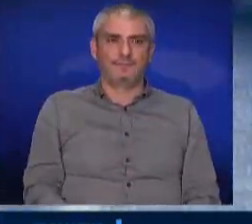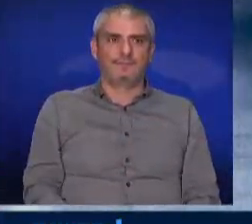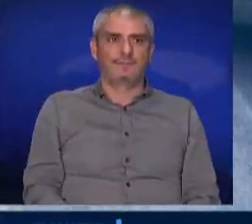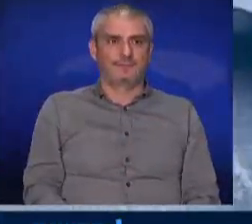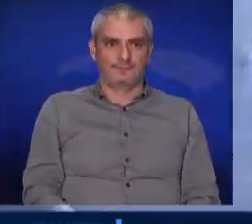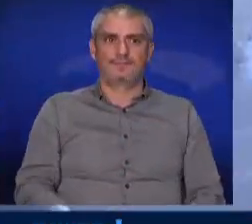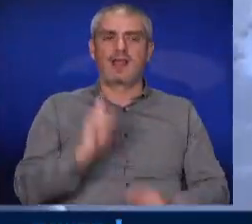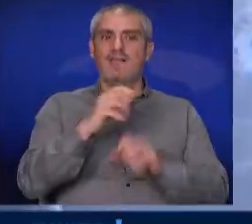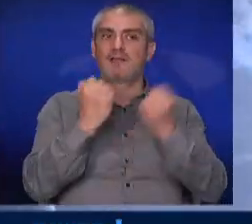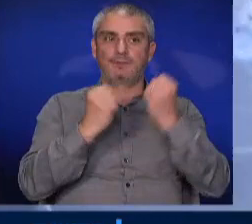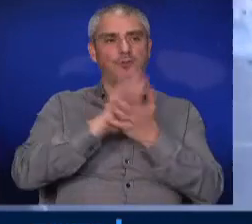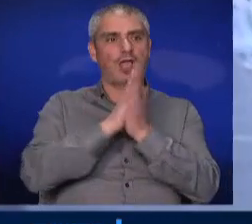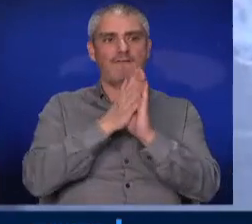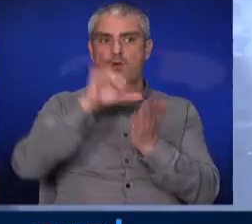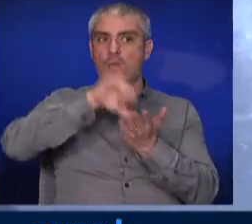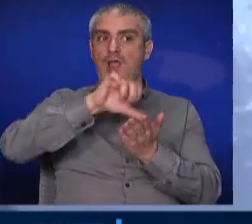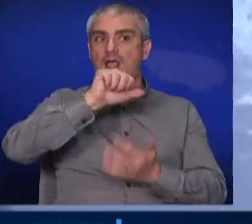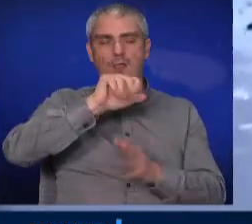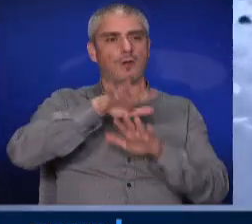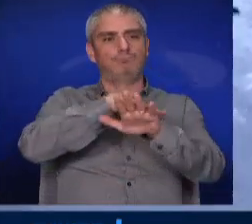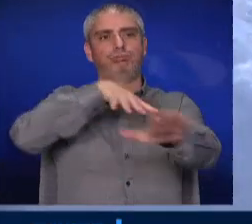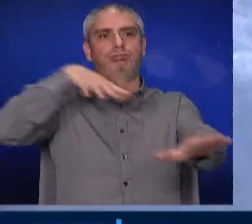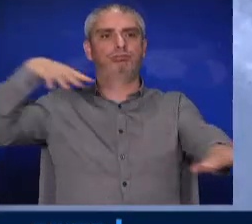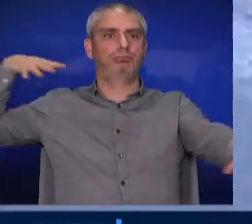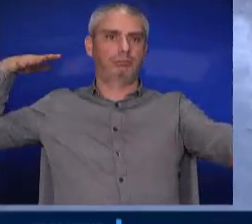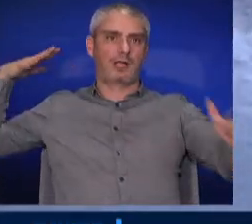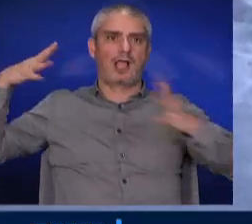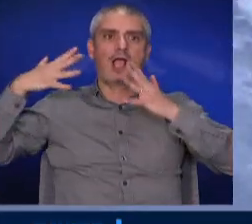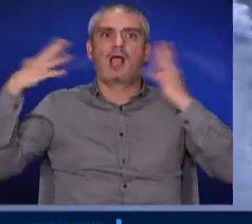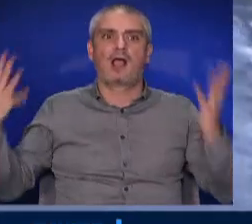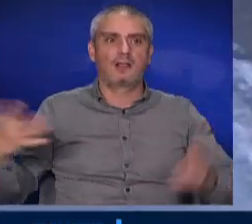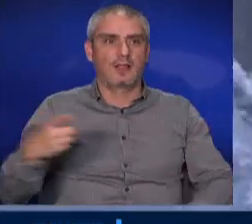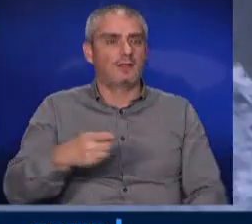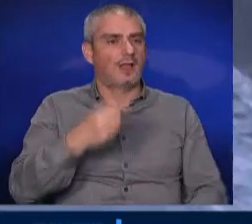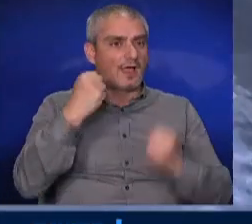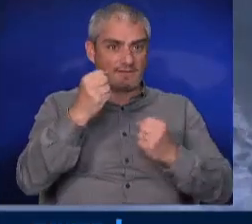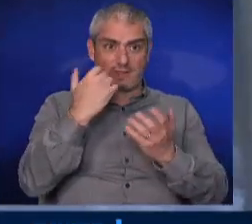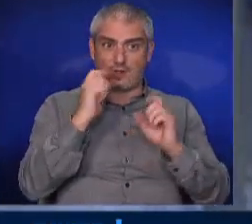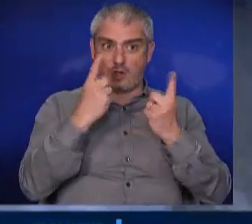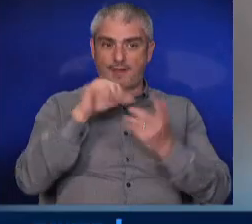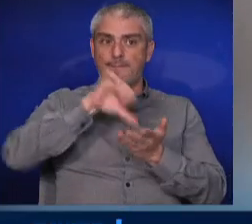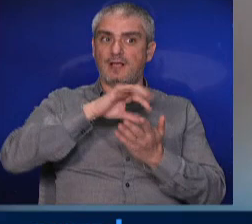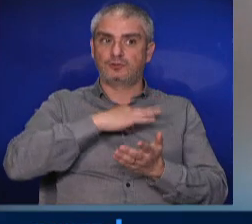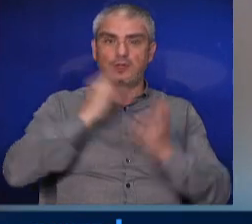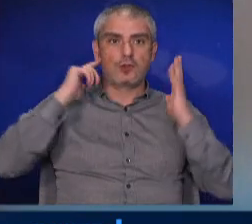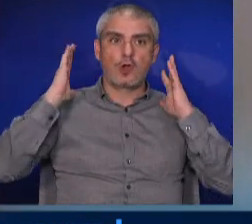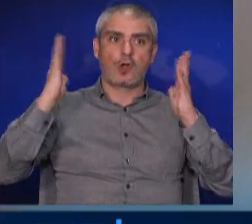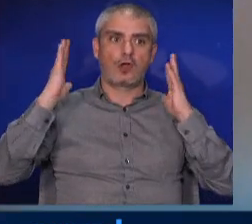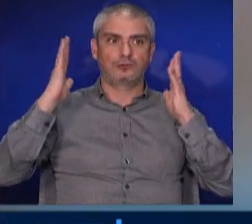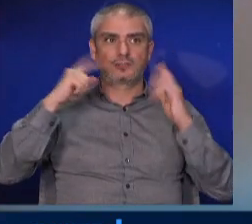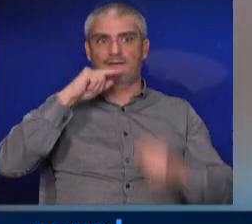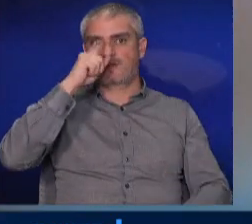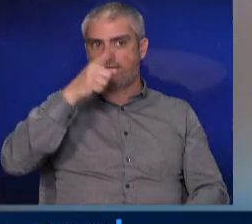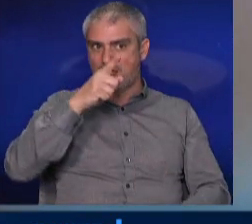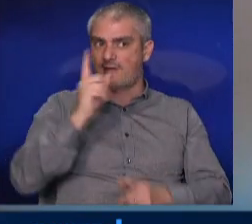אלפי מסעיות הפכו את הבירה אוטווה לפקק תנועה אחד ארוך אתמול. The protest underway in our nation's capital is loud and proud, but